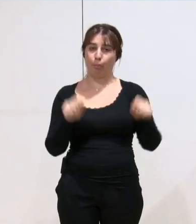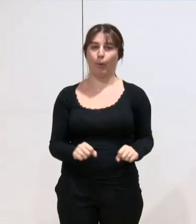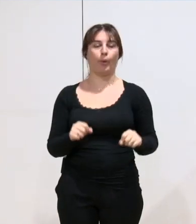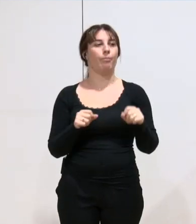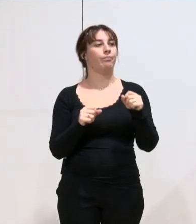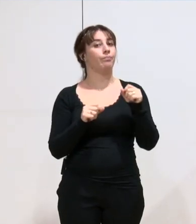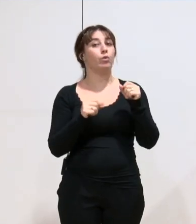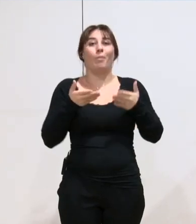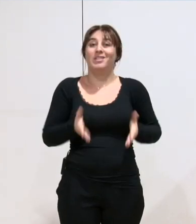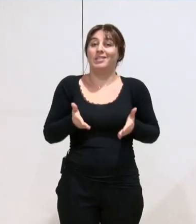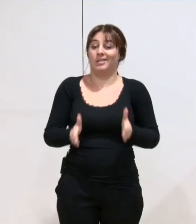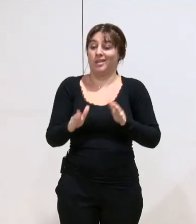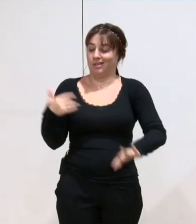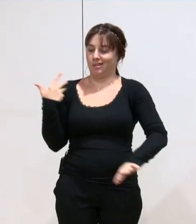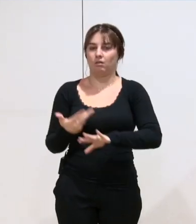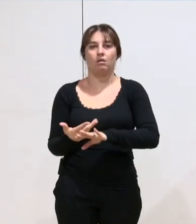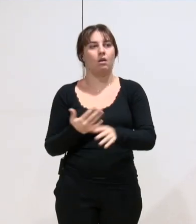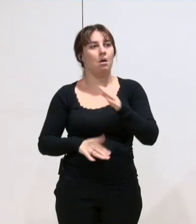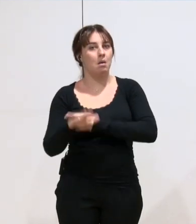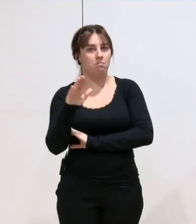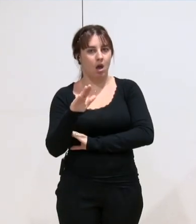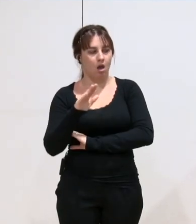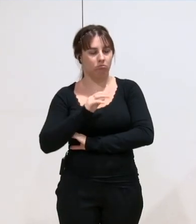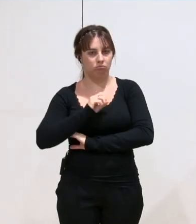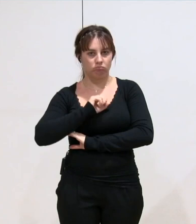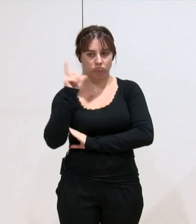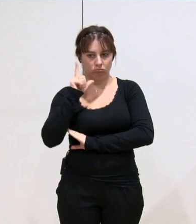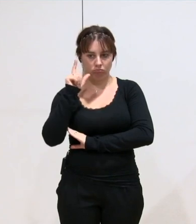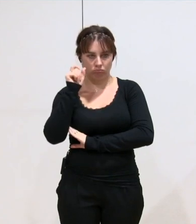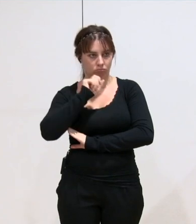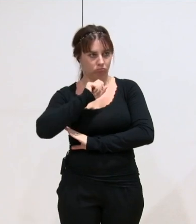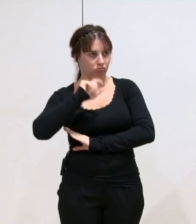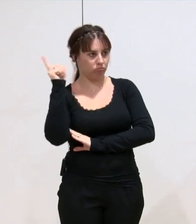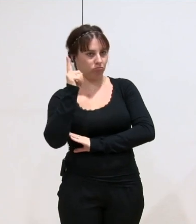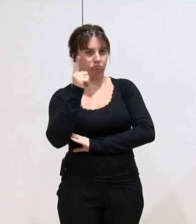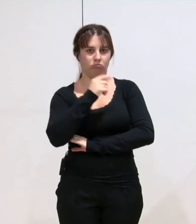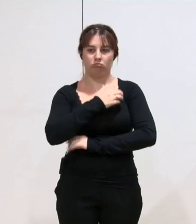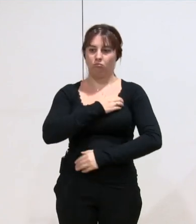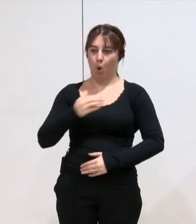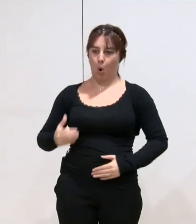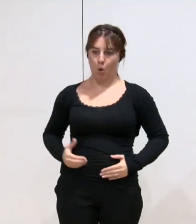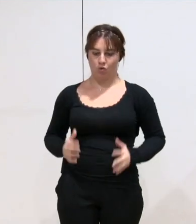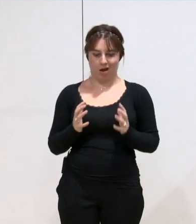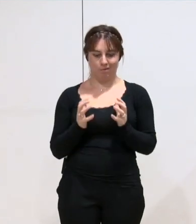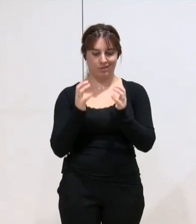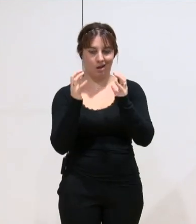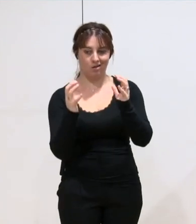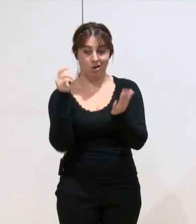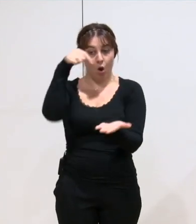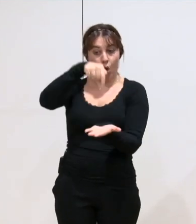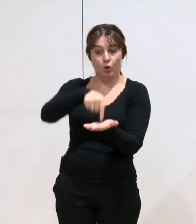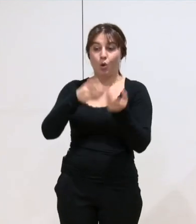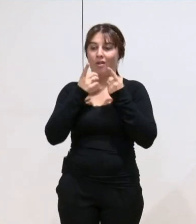Mais là aussi, on peut être surpris du fait que l'Assemblée communale, le lieu du débat démocratique